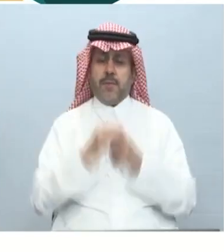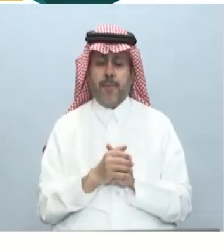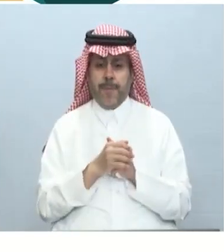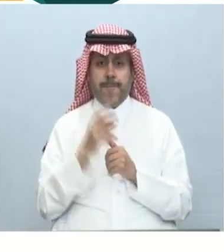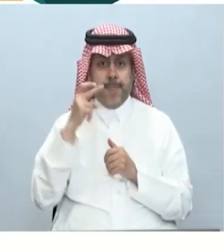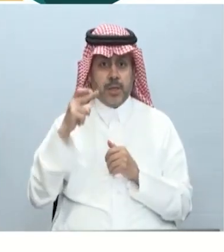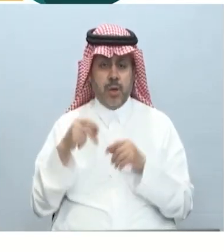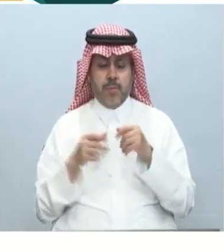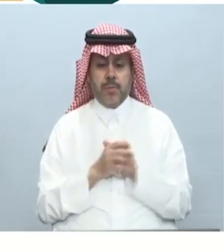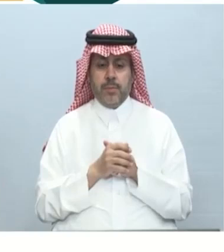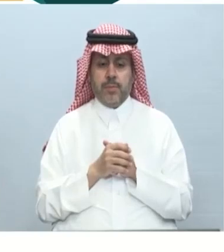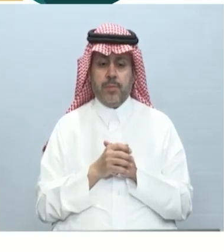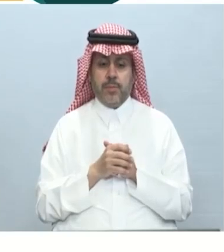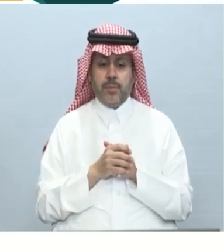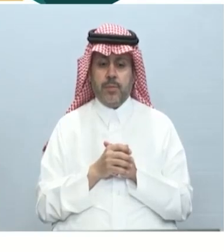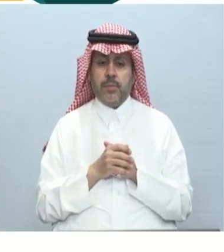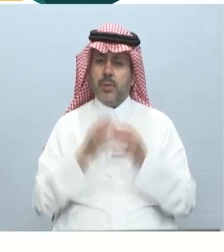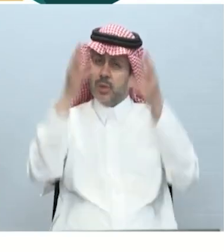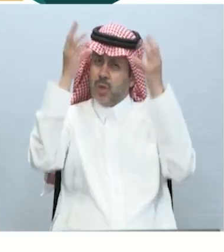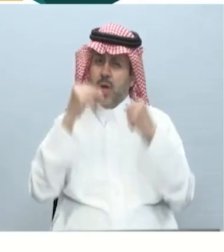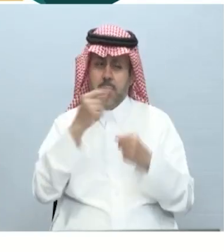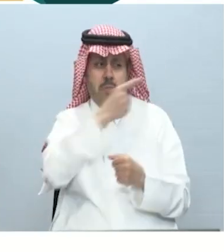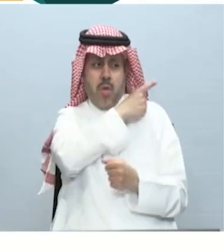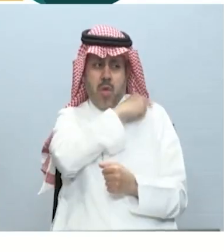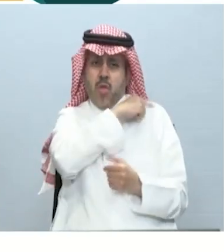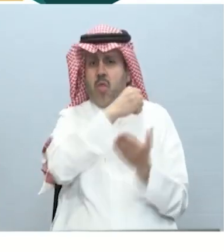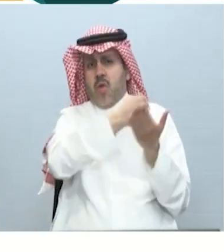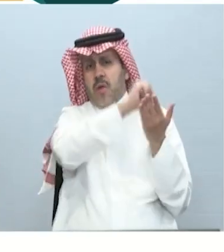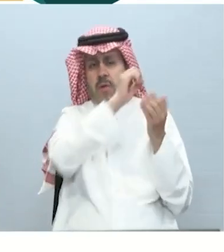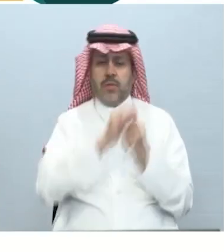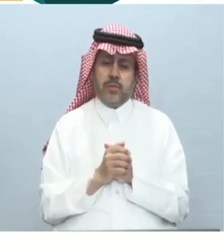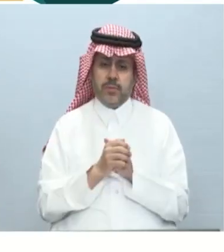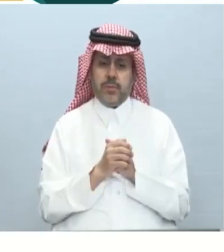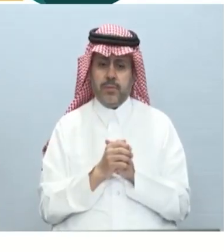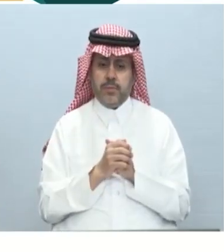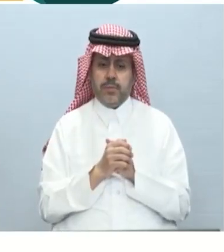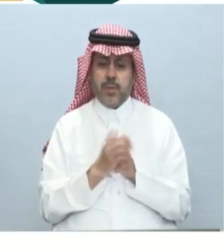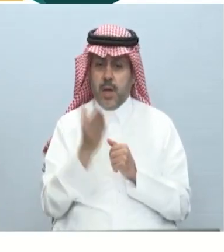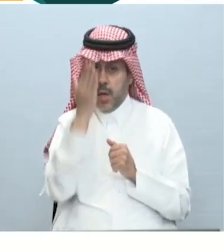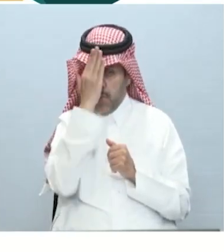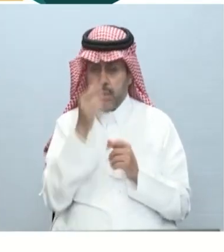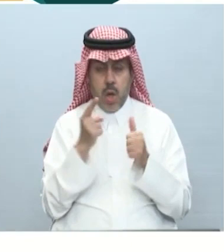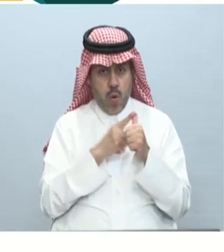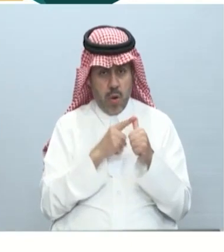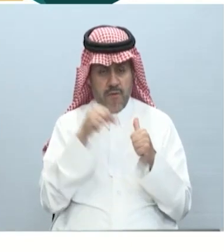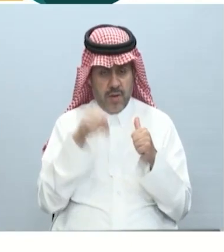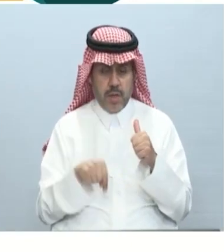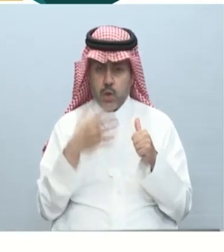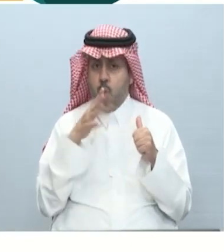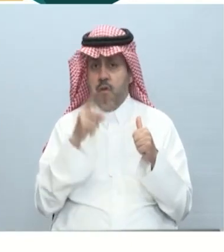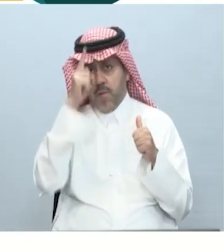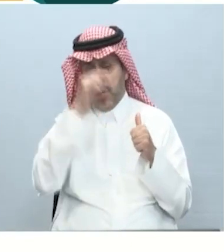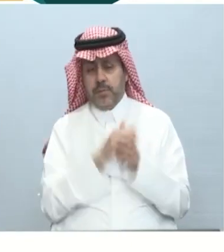الثالث طلب العفو من الله احنا ذكرنا لكم العباده الاولى في درسنا الخوف